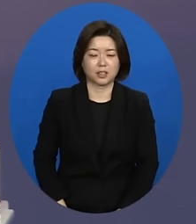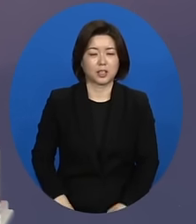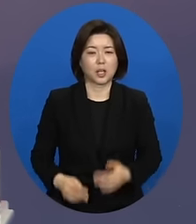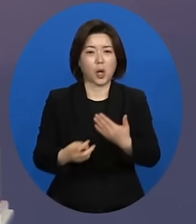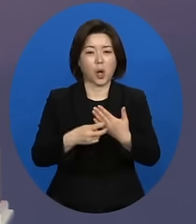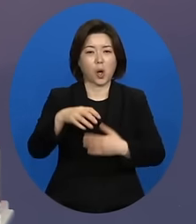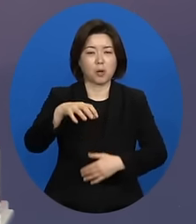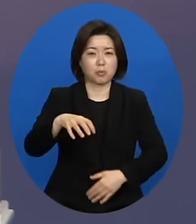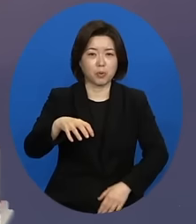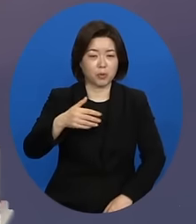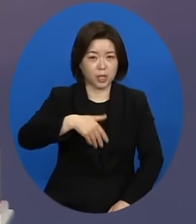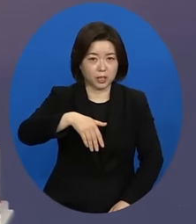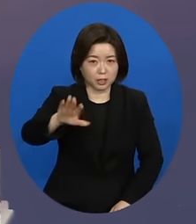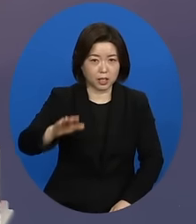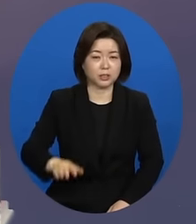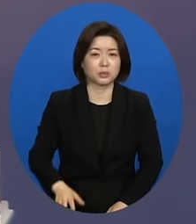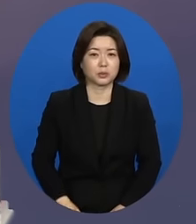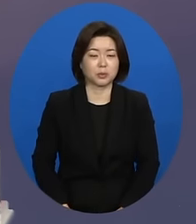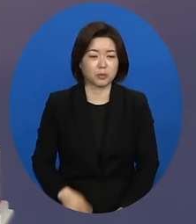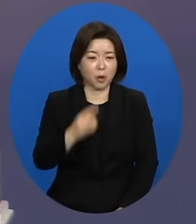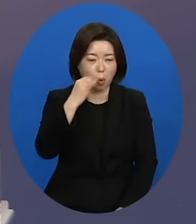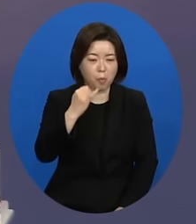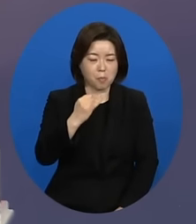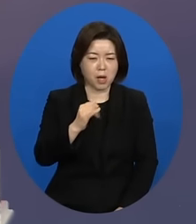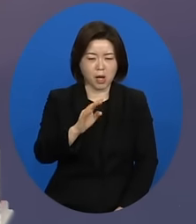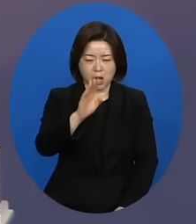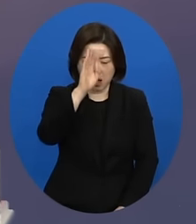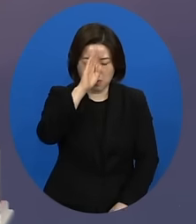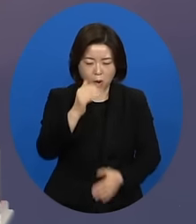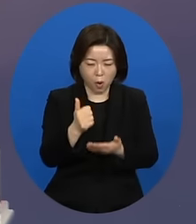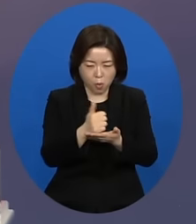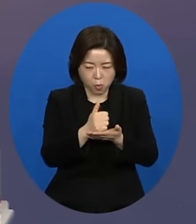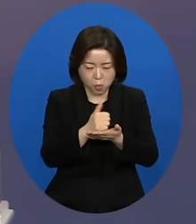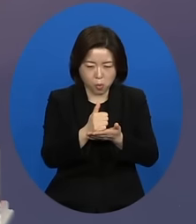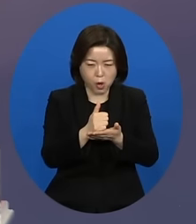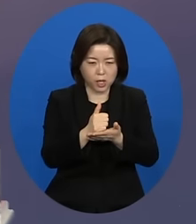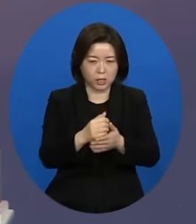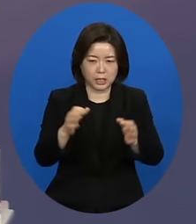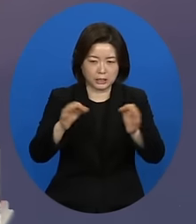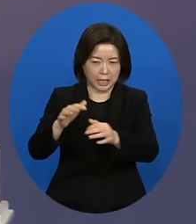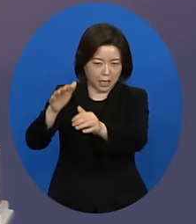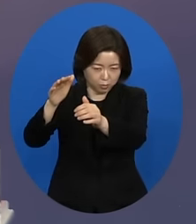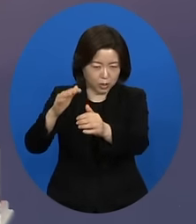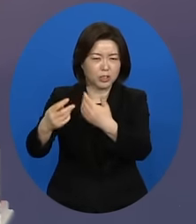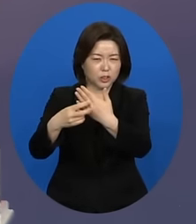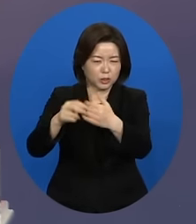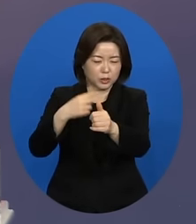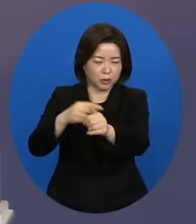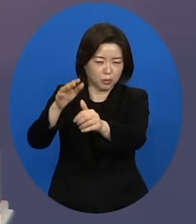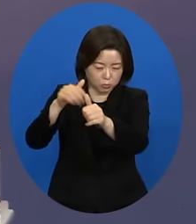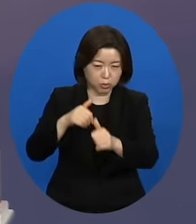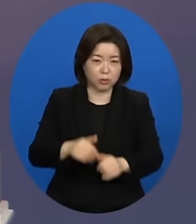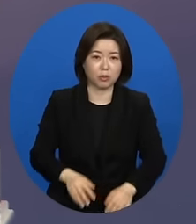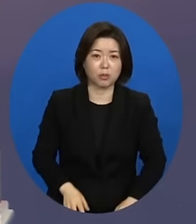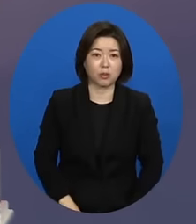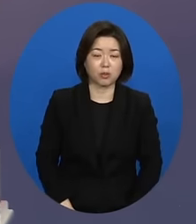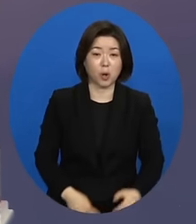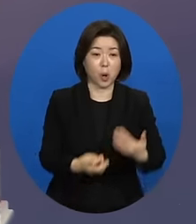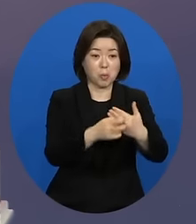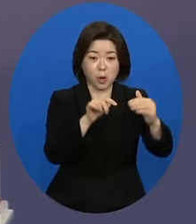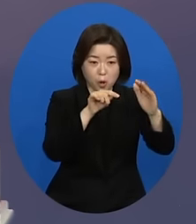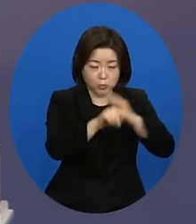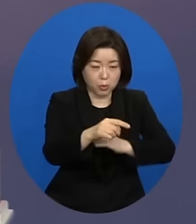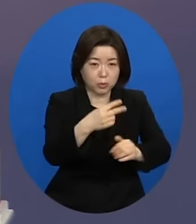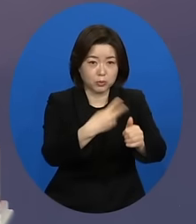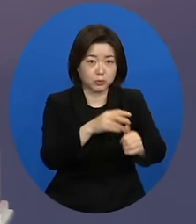우리 엄마가 위독하니까 잠깐 왔다 가시라 그래라. 예, 어머니. 병원에 갔다가 의사